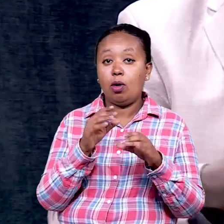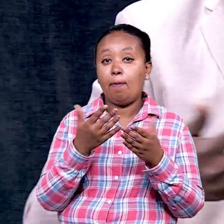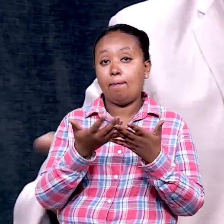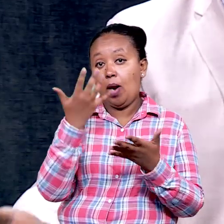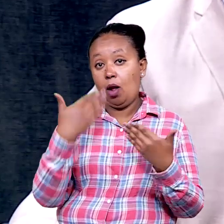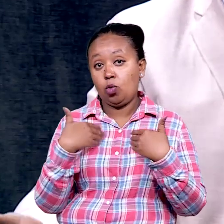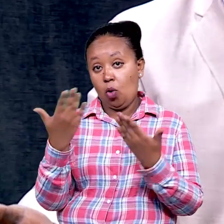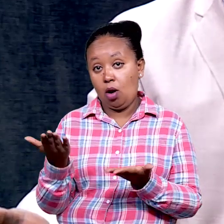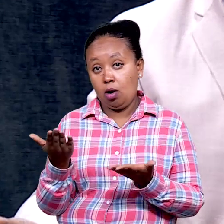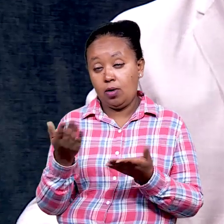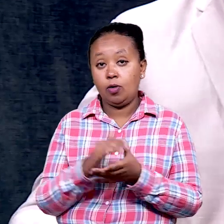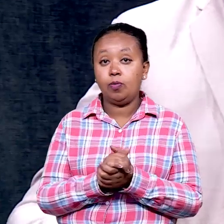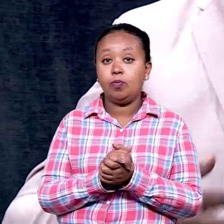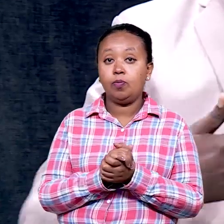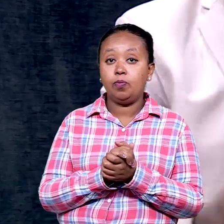አድርጓቸዋል። ባለሀብቱ አለ፣